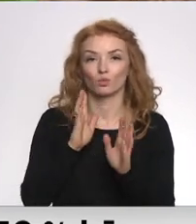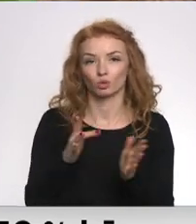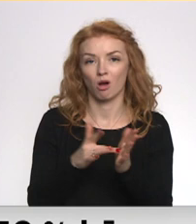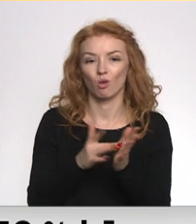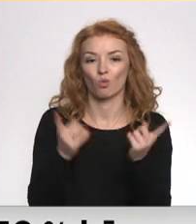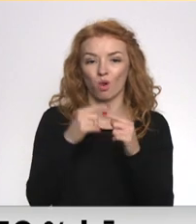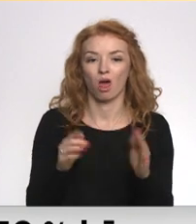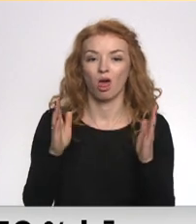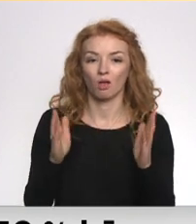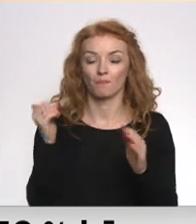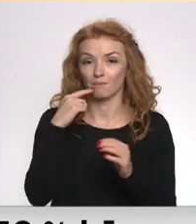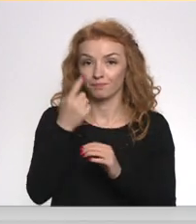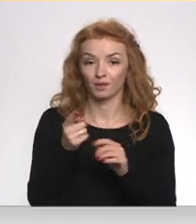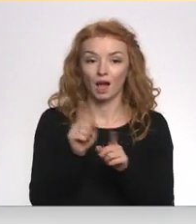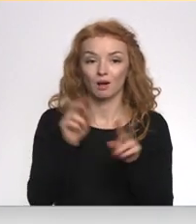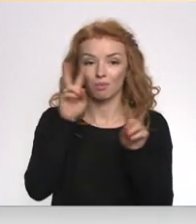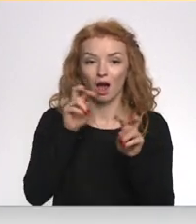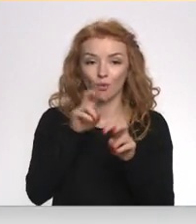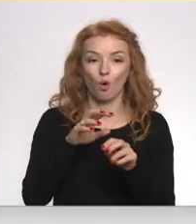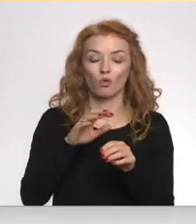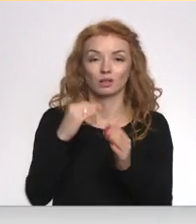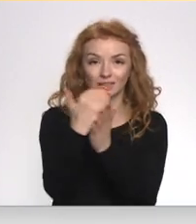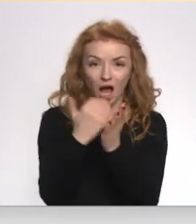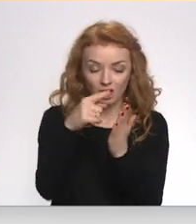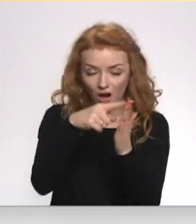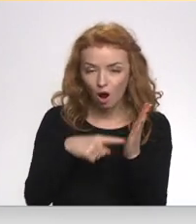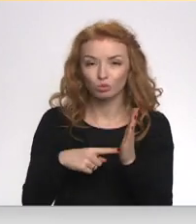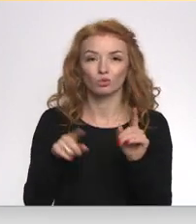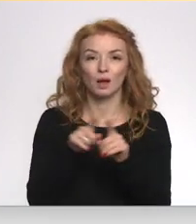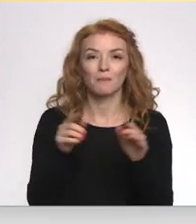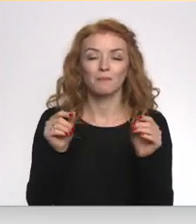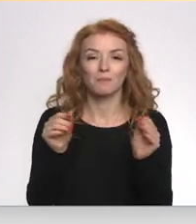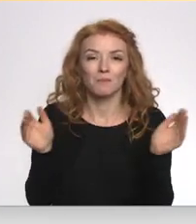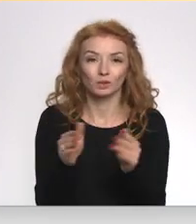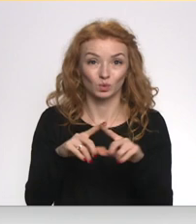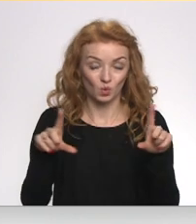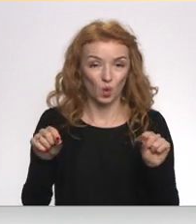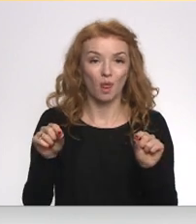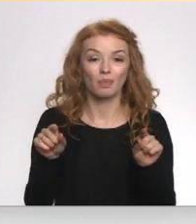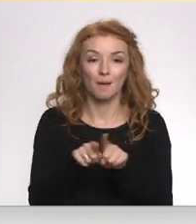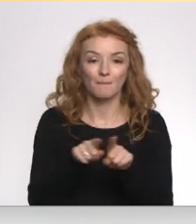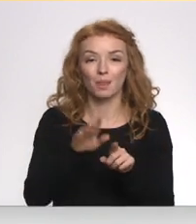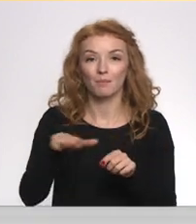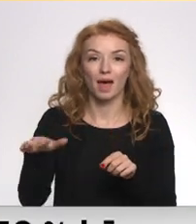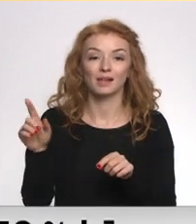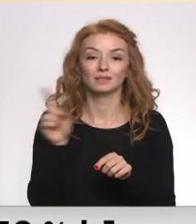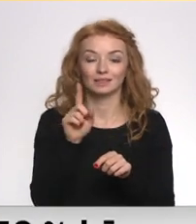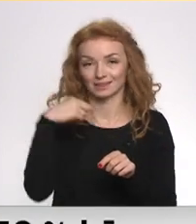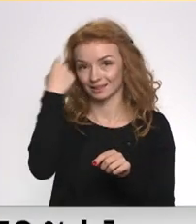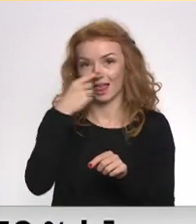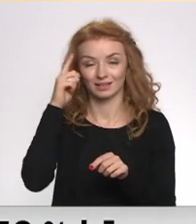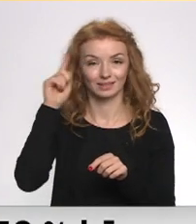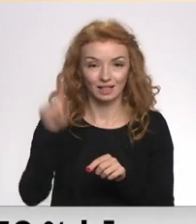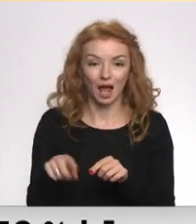laiku. Gan pārbaudi pēc saraksta, gan ja ir nelielāka skola, bieži vien pat tas ir tā, ka bērns ir vaigā zināms,